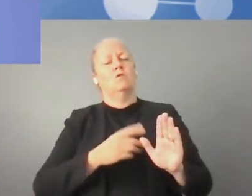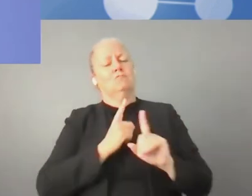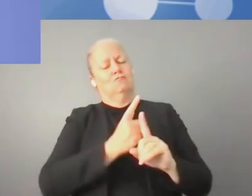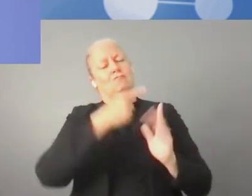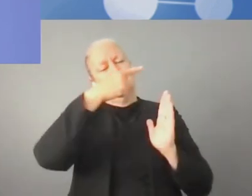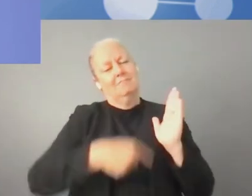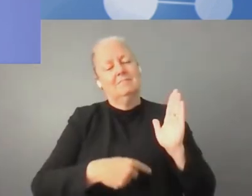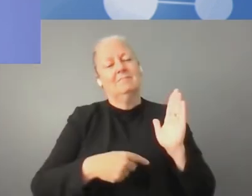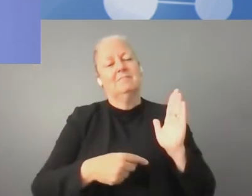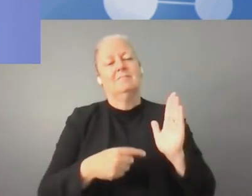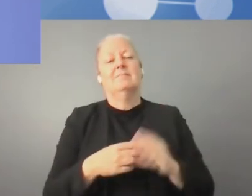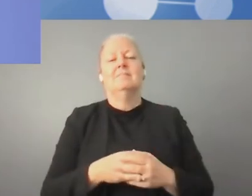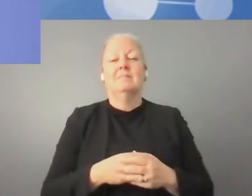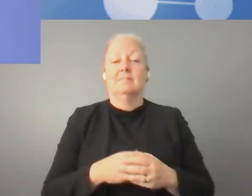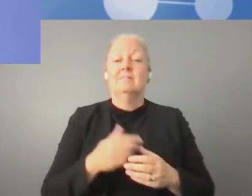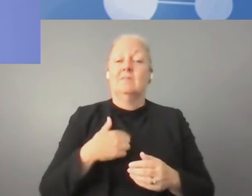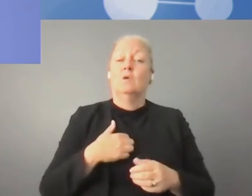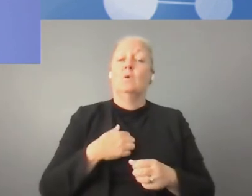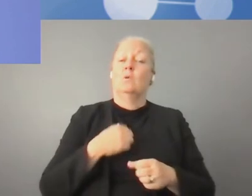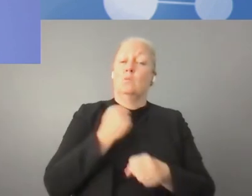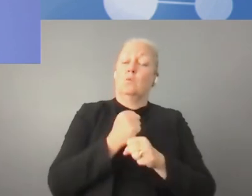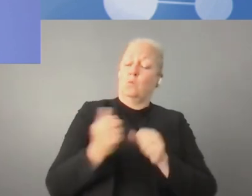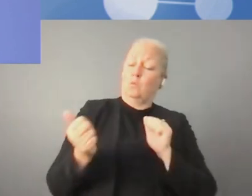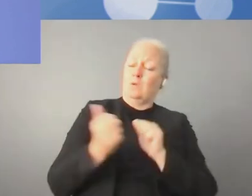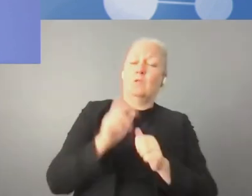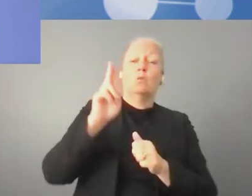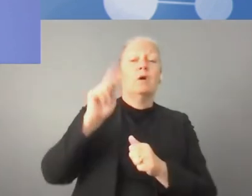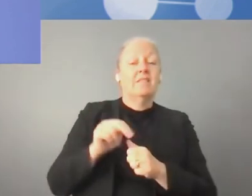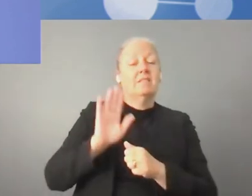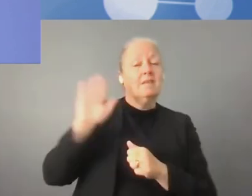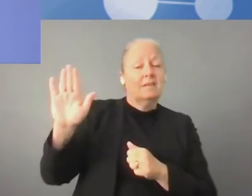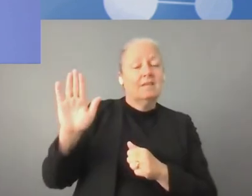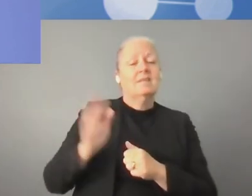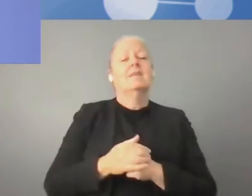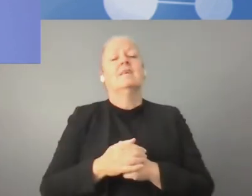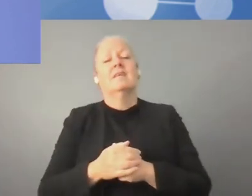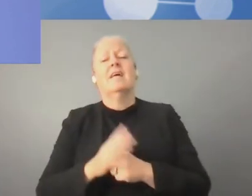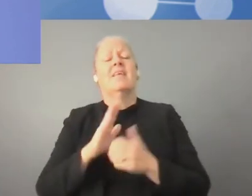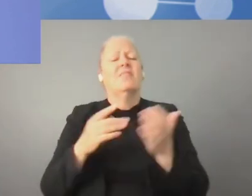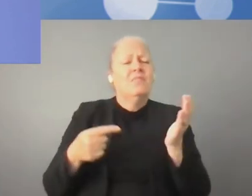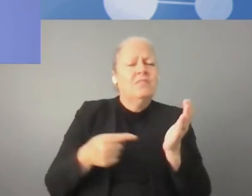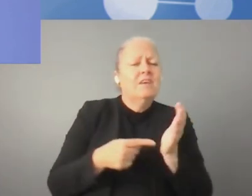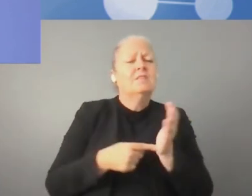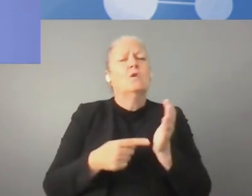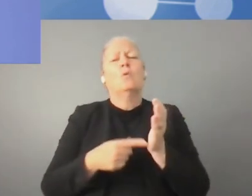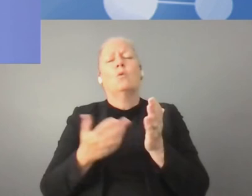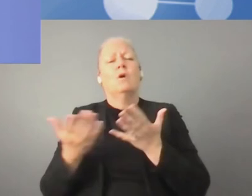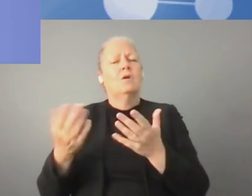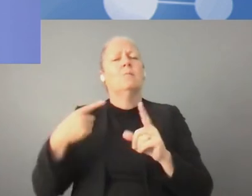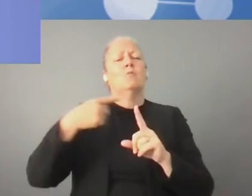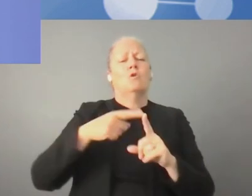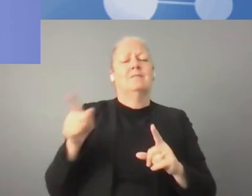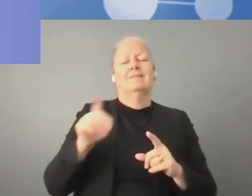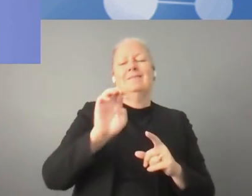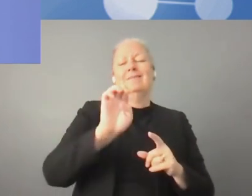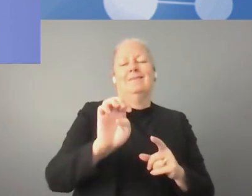拉脱维亚的一些项目。我们说我们积极投入全球和国际的合